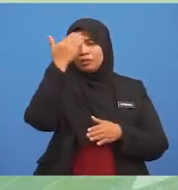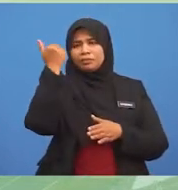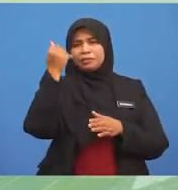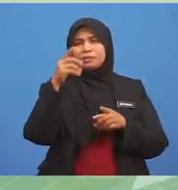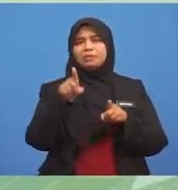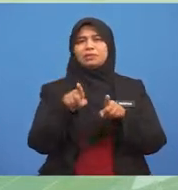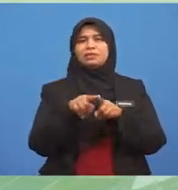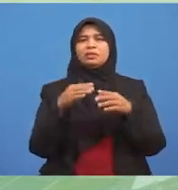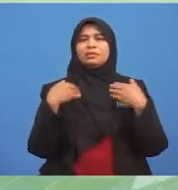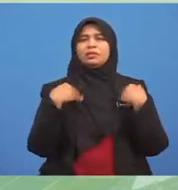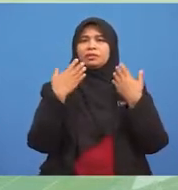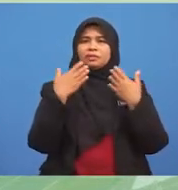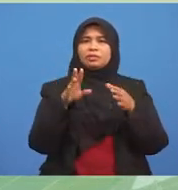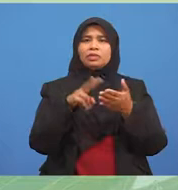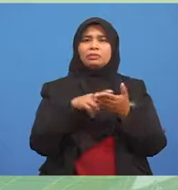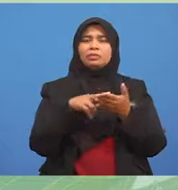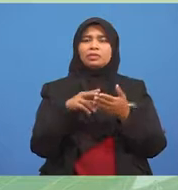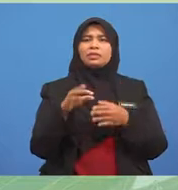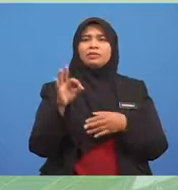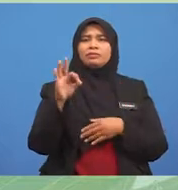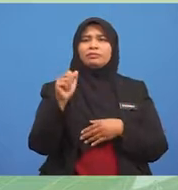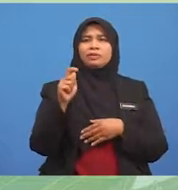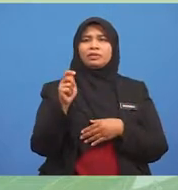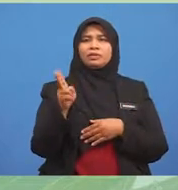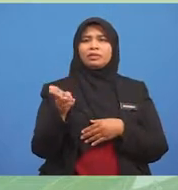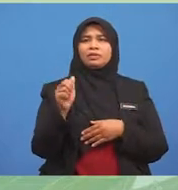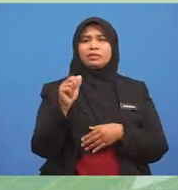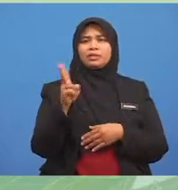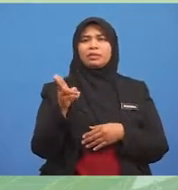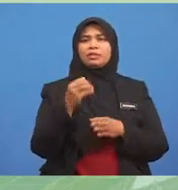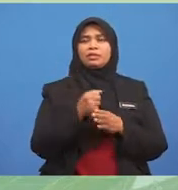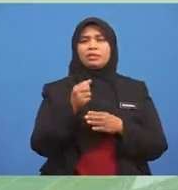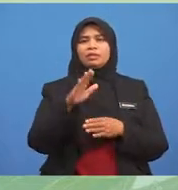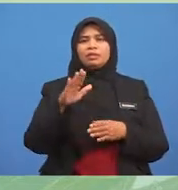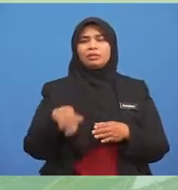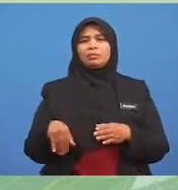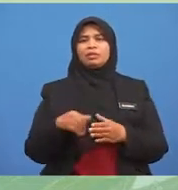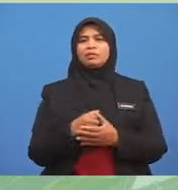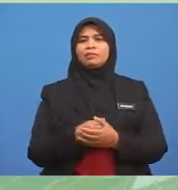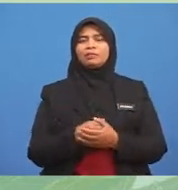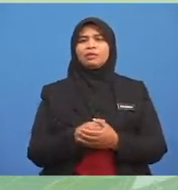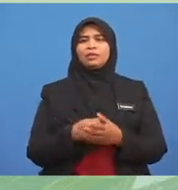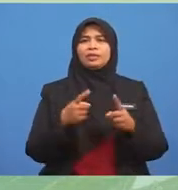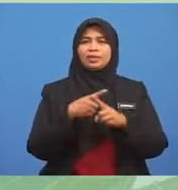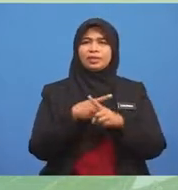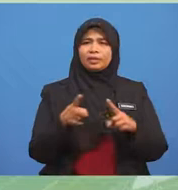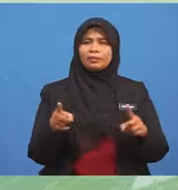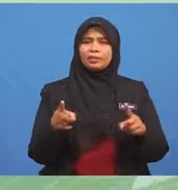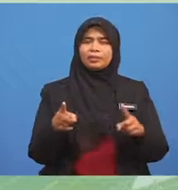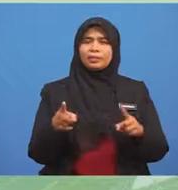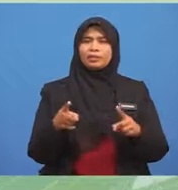terlupa sama ada sudah membaca Al-Fatihah atau belum dalam sesuatu rakaat itu,